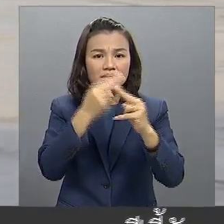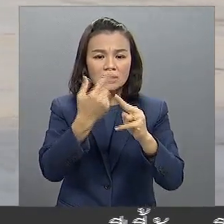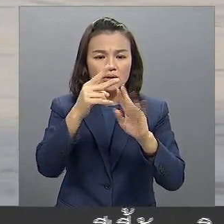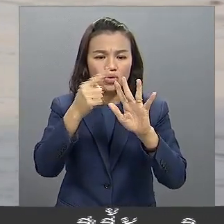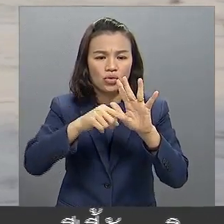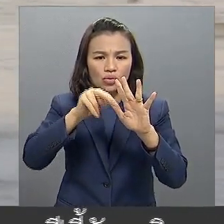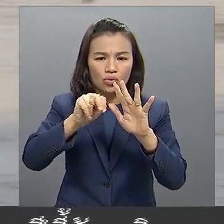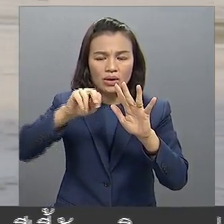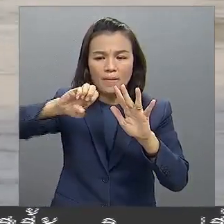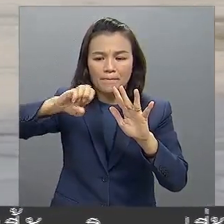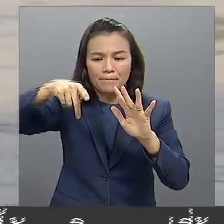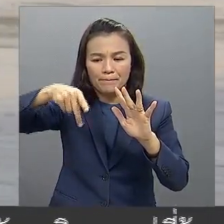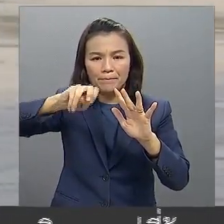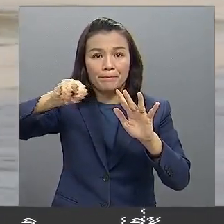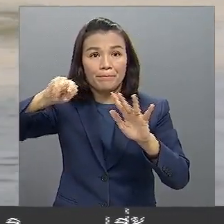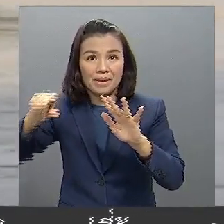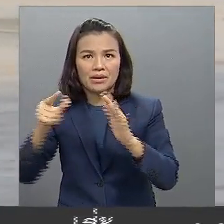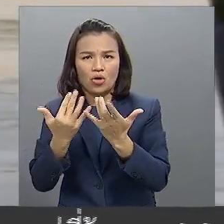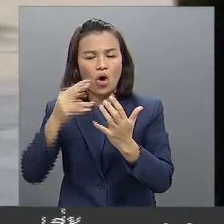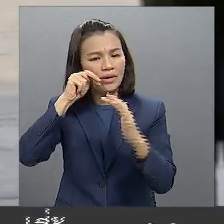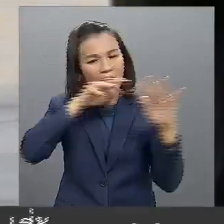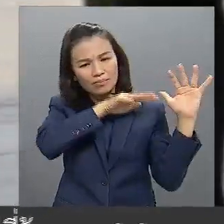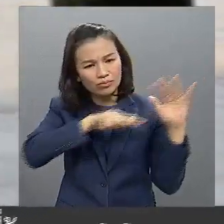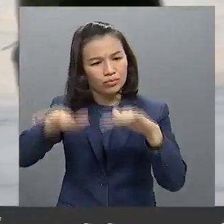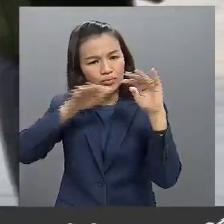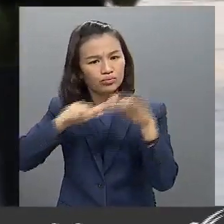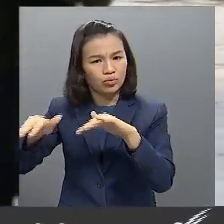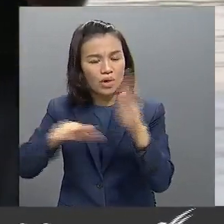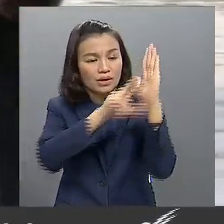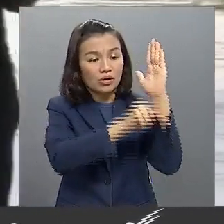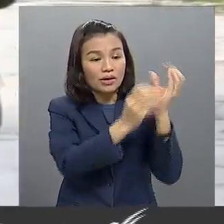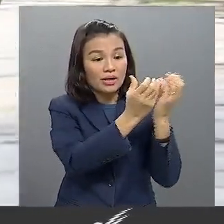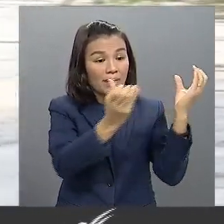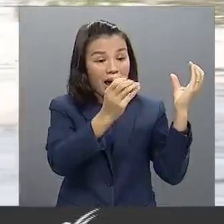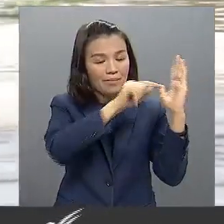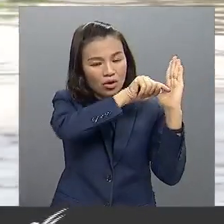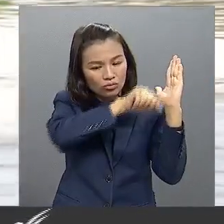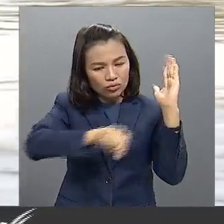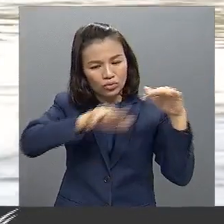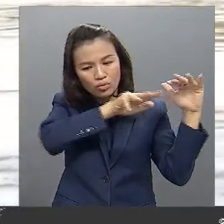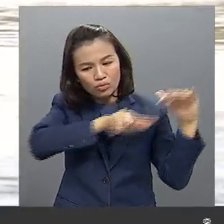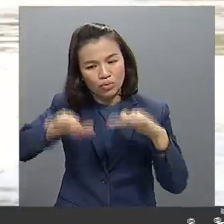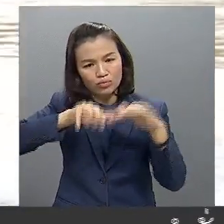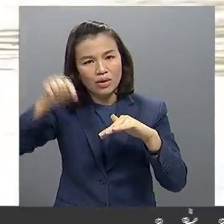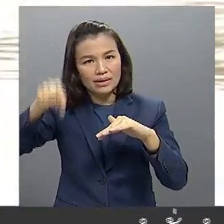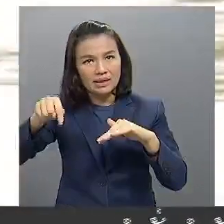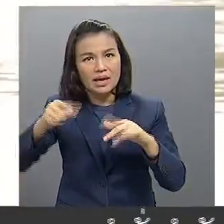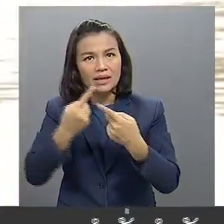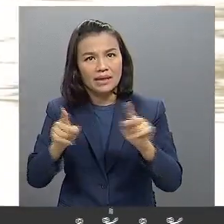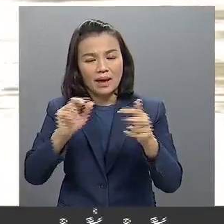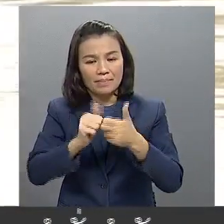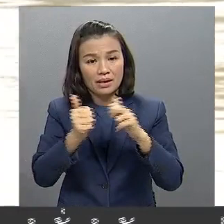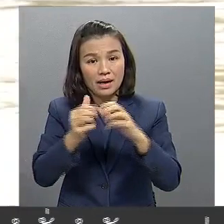จำนวนมากจากอำเภอพระแสงซึ่งไหลมาจากจังหวัดนครศรีธรรมราชมาสมทบที่นี่นะคะแต่ว่าปัญหาสำคัญในการผลักดันน้